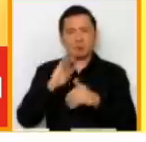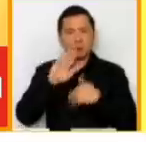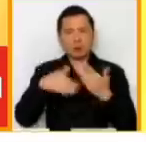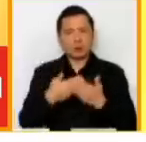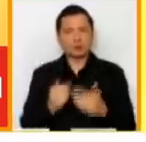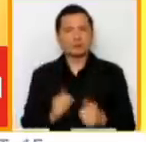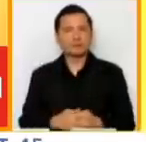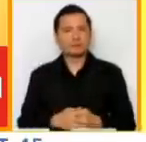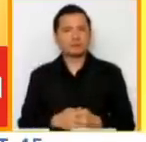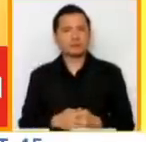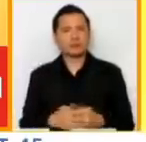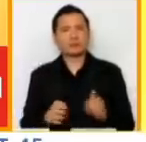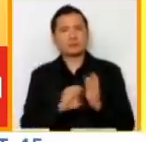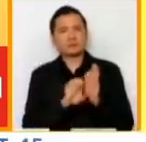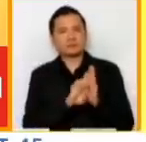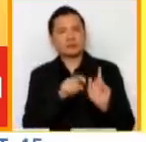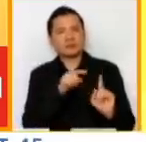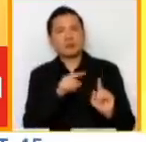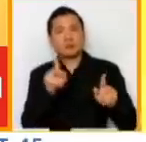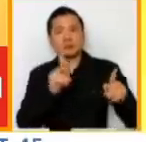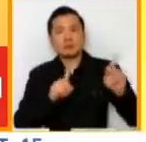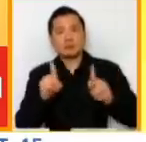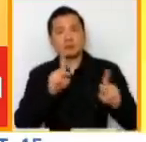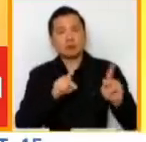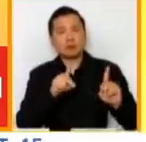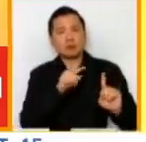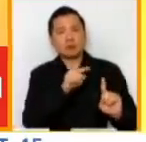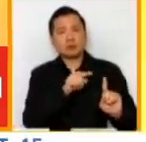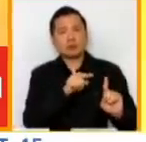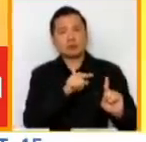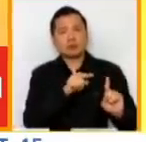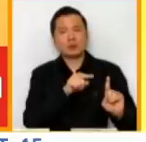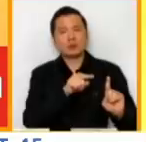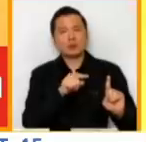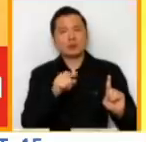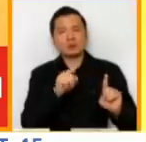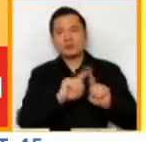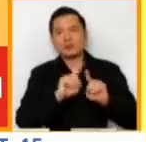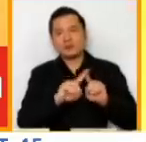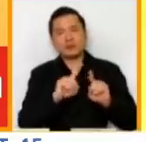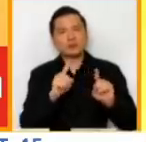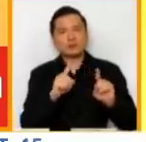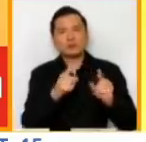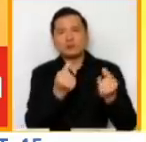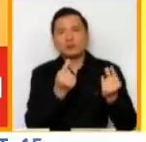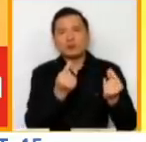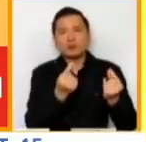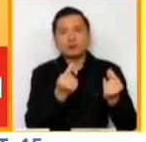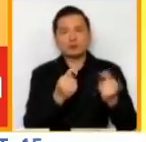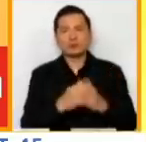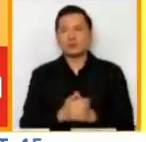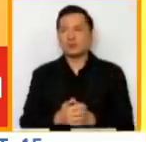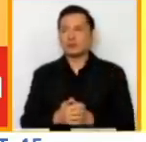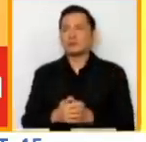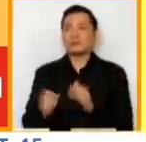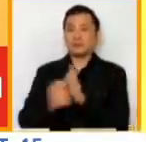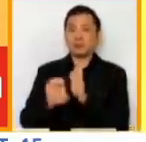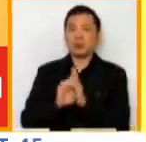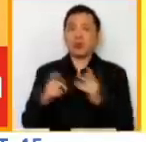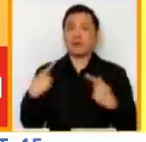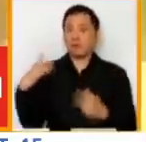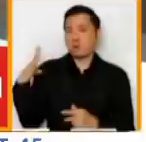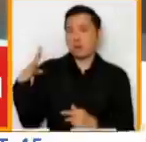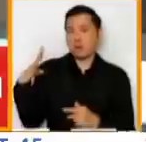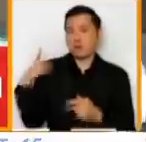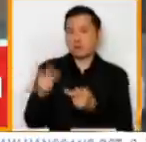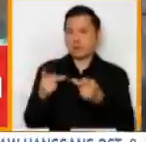ng aspirants, hanggang saan lang sila pwede? Anong mga bawal sa kanila? May mga waiting area tayo dito na pwede nilang upuan, no? Pero hanggang